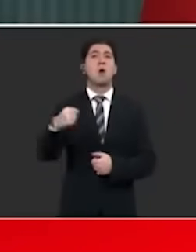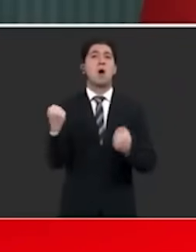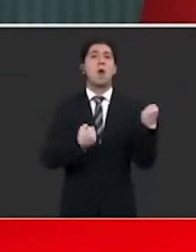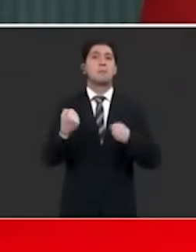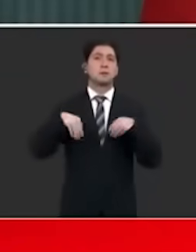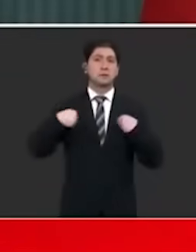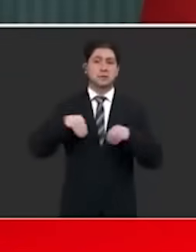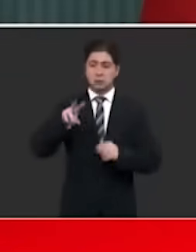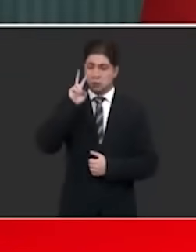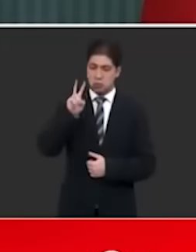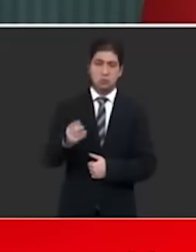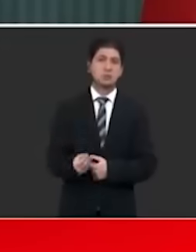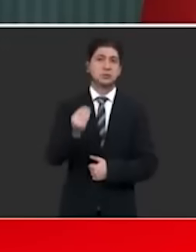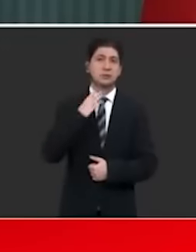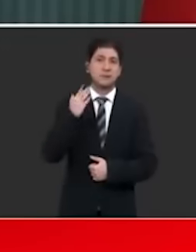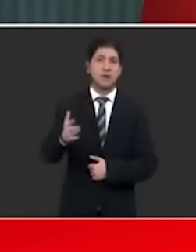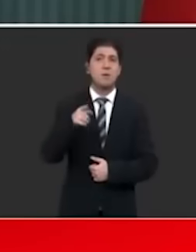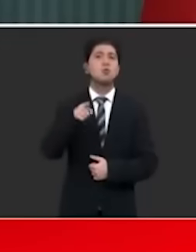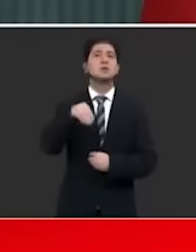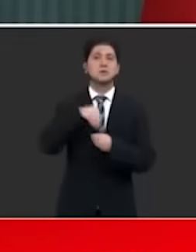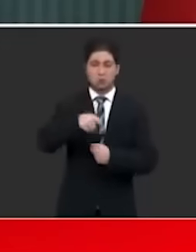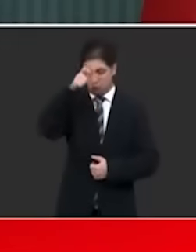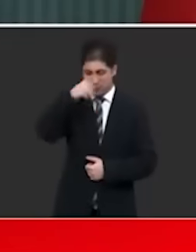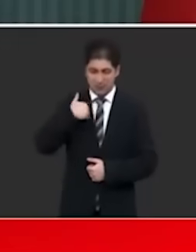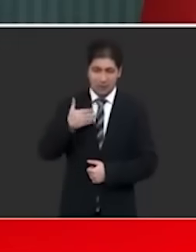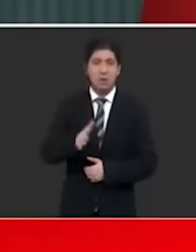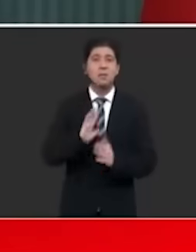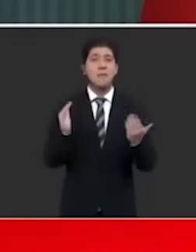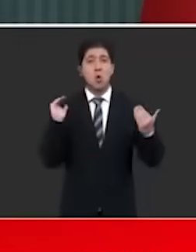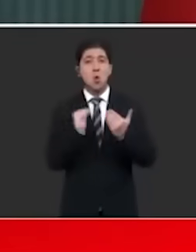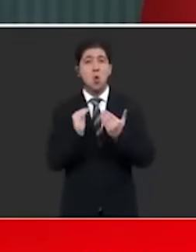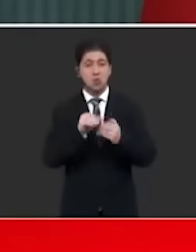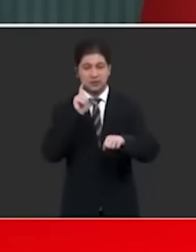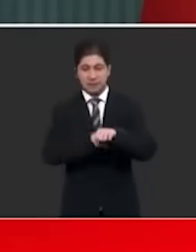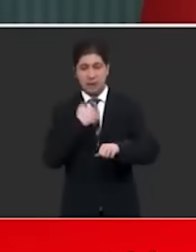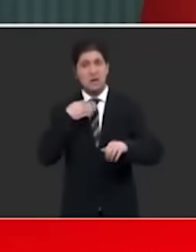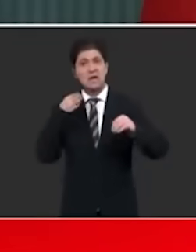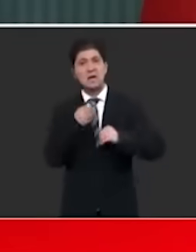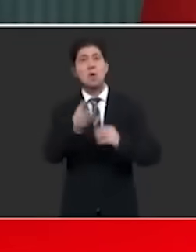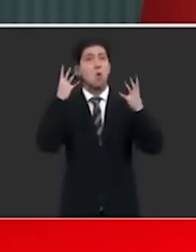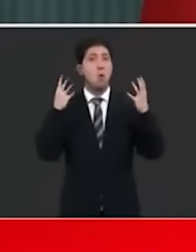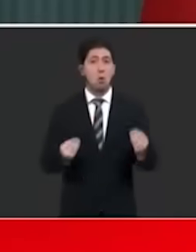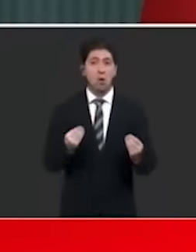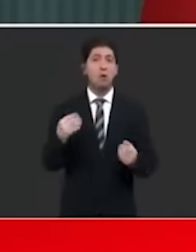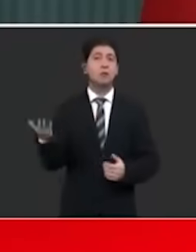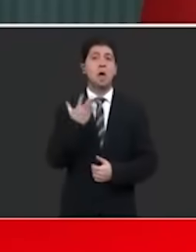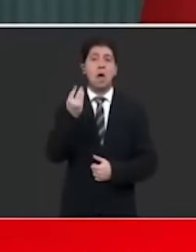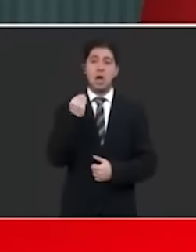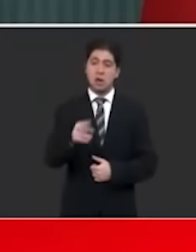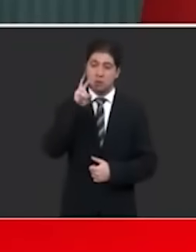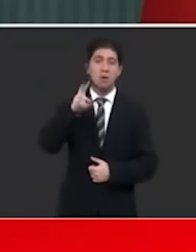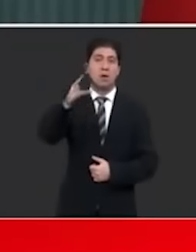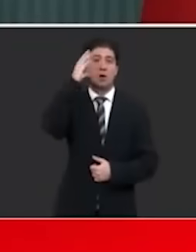satıldığı düşünüldüğünde bu yarışa nasıl isabetli bir zamanda dahil olduğumuz daha iyi anlaşılacaktır.